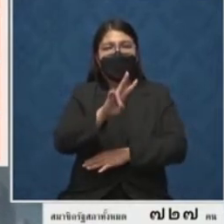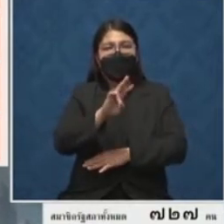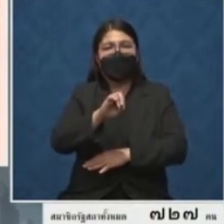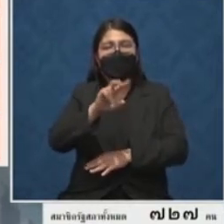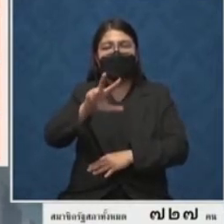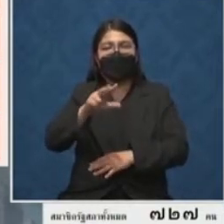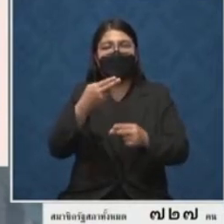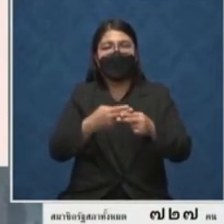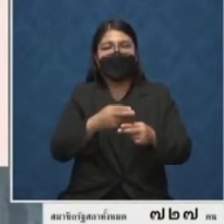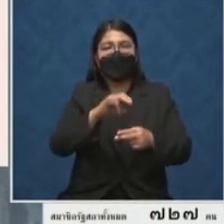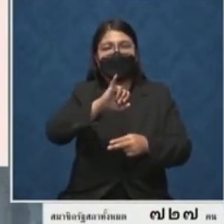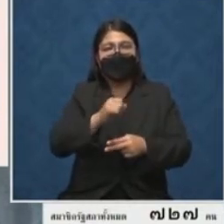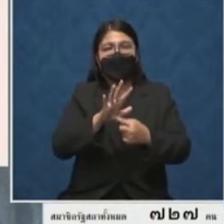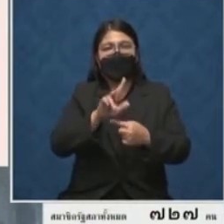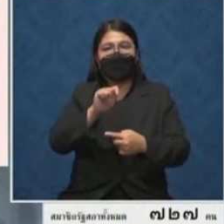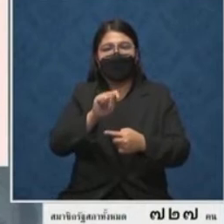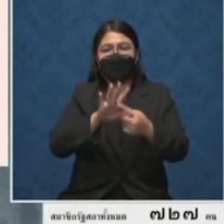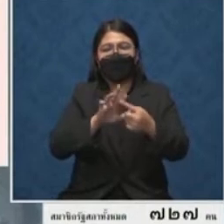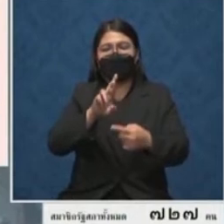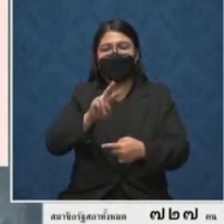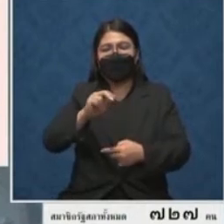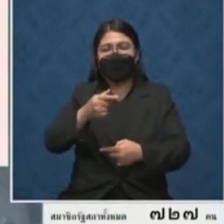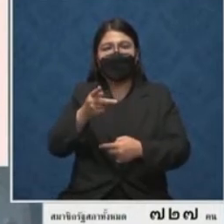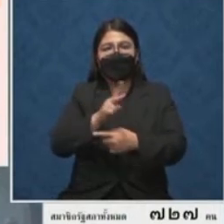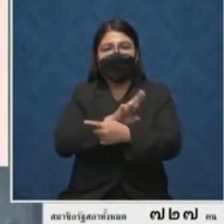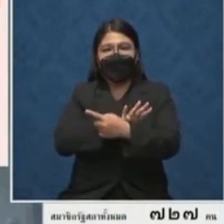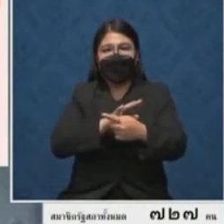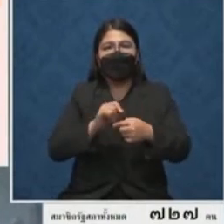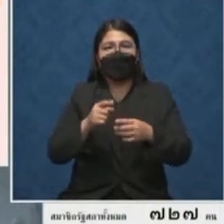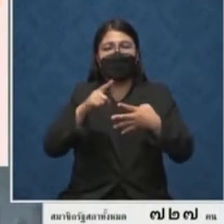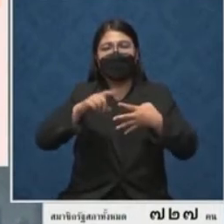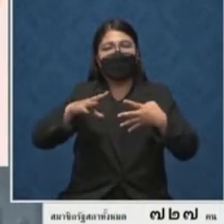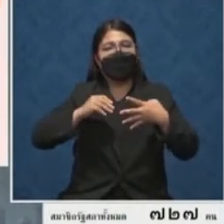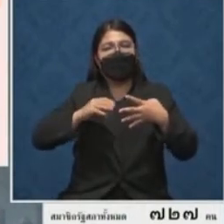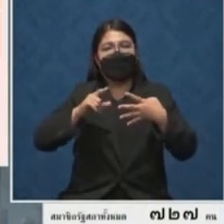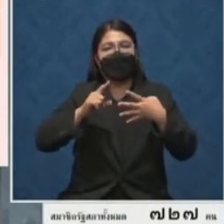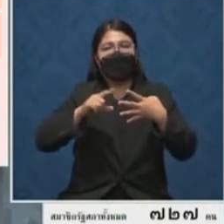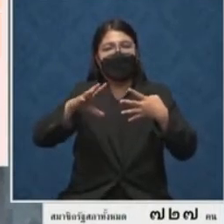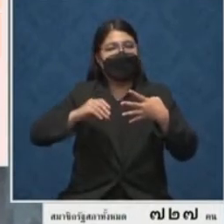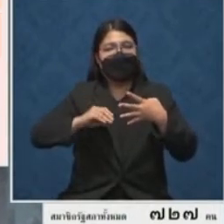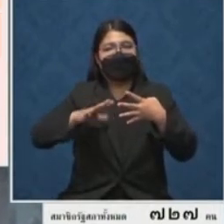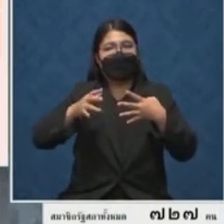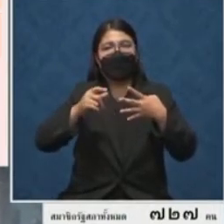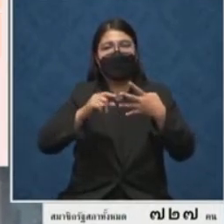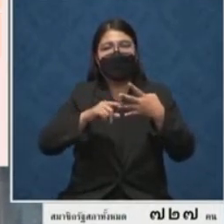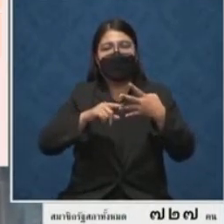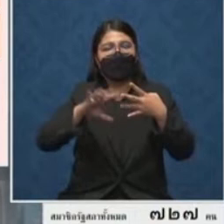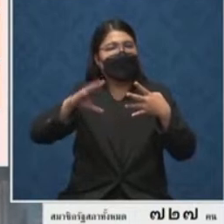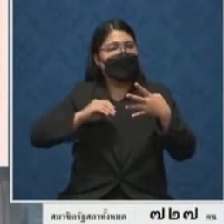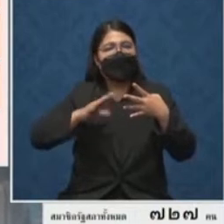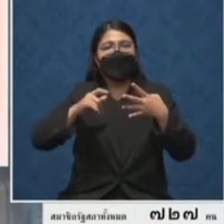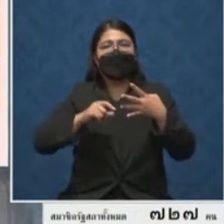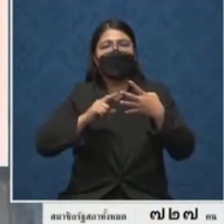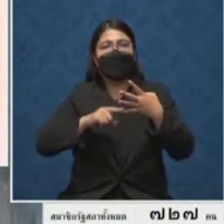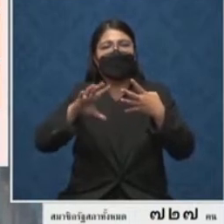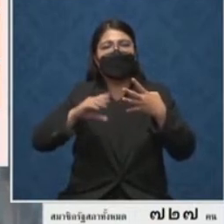จตุรงค์เสริมสุข 1ไม่รับหลักการ2ไม่รับหลักการ3ไม่รับหลักการและ4